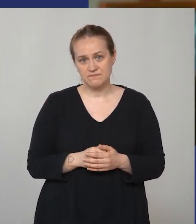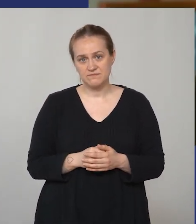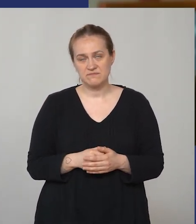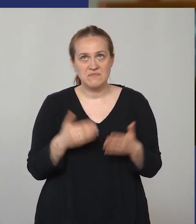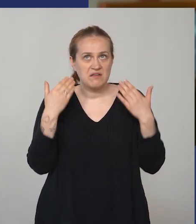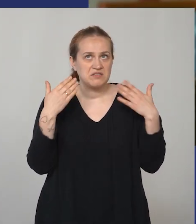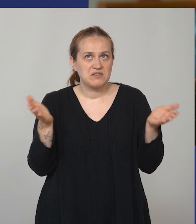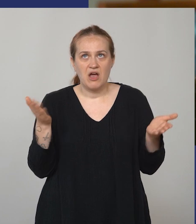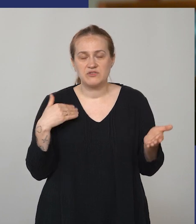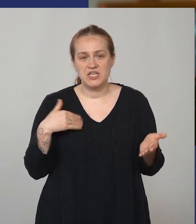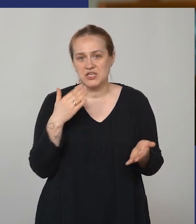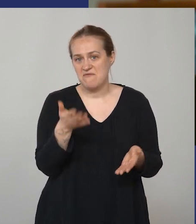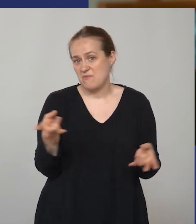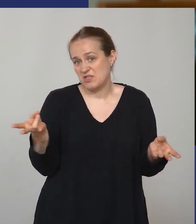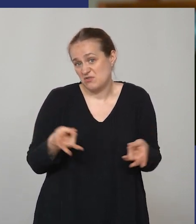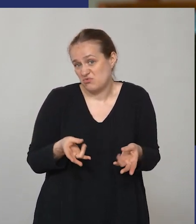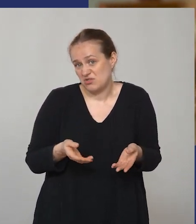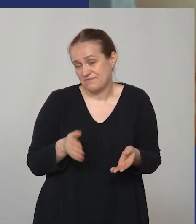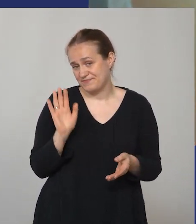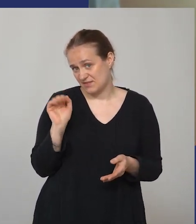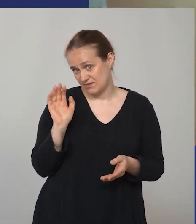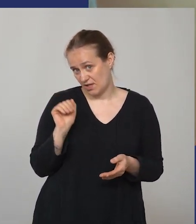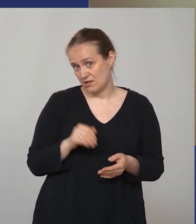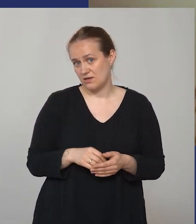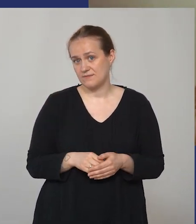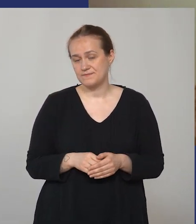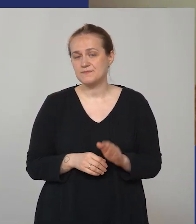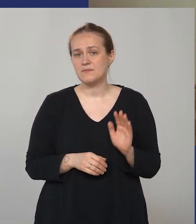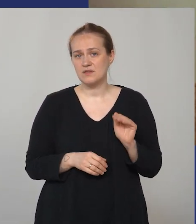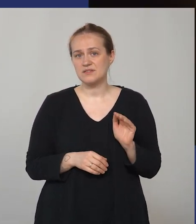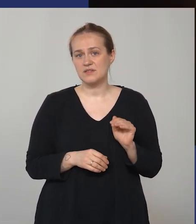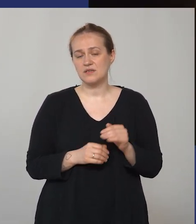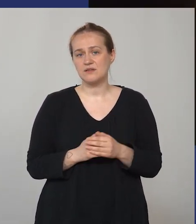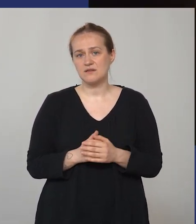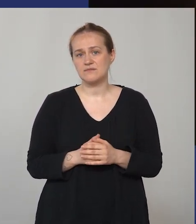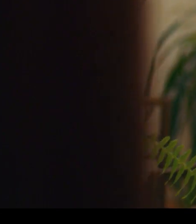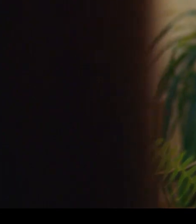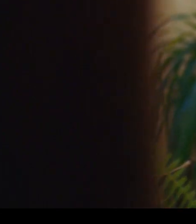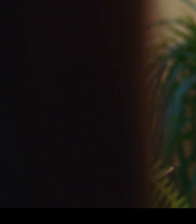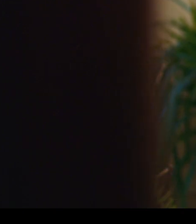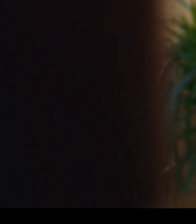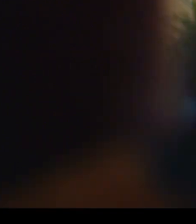Не знаю, зачем вам это нужно. До свидания. До свидания.